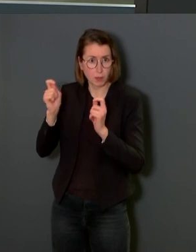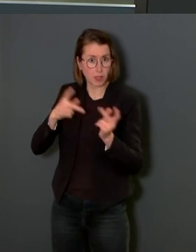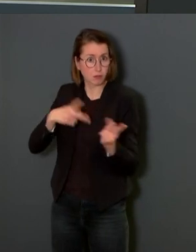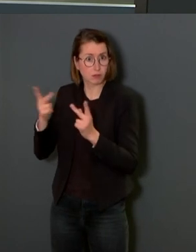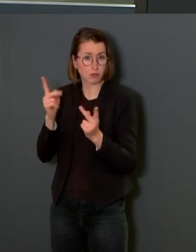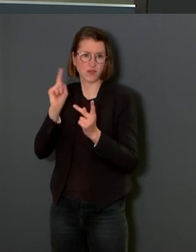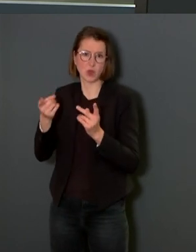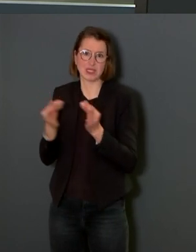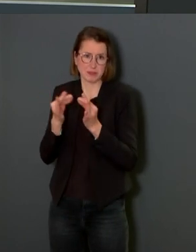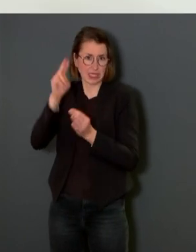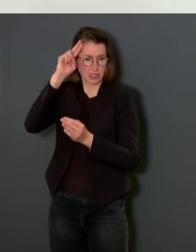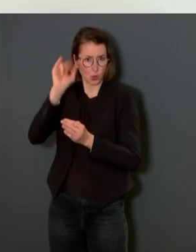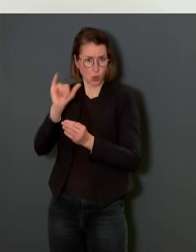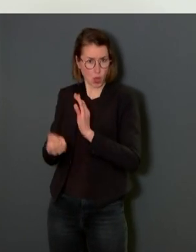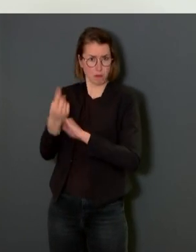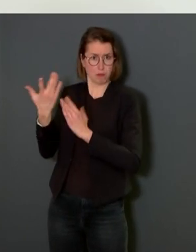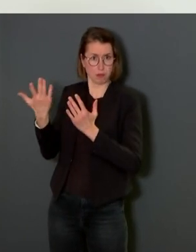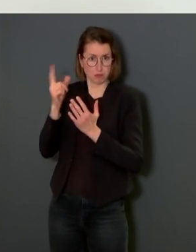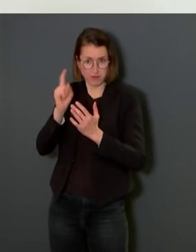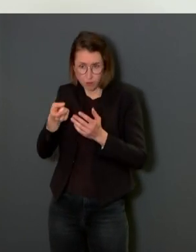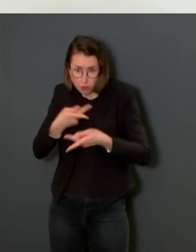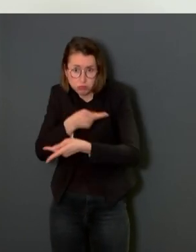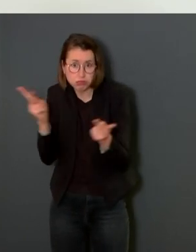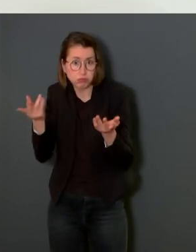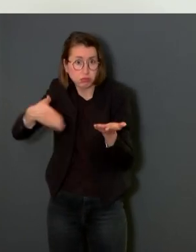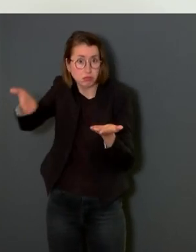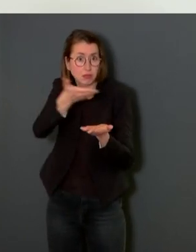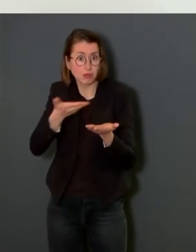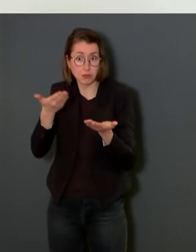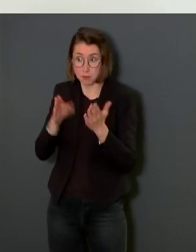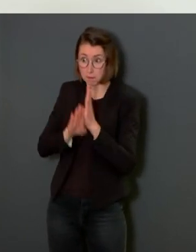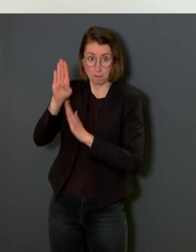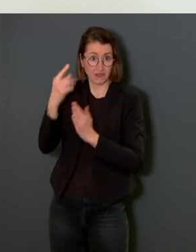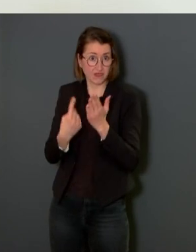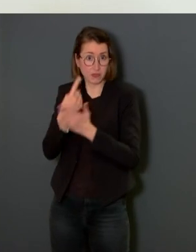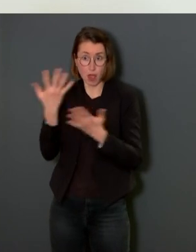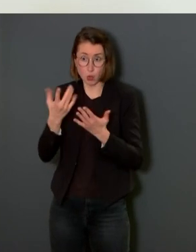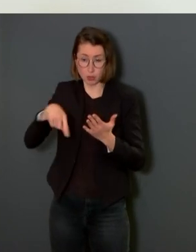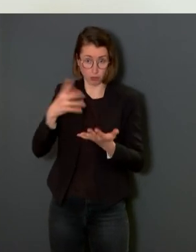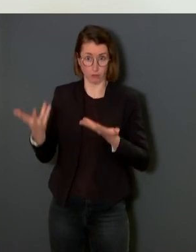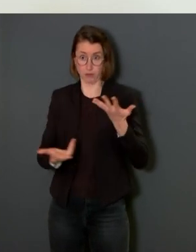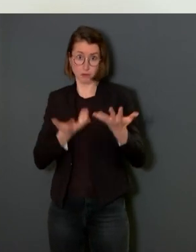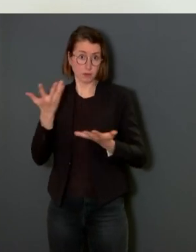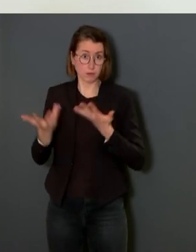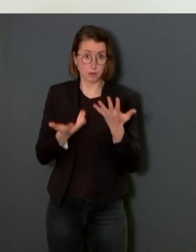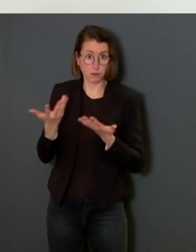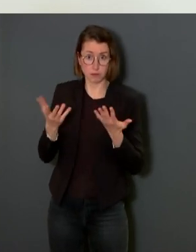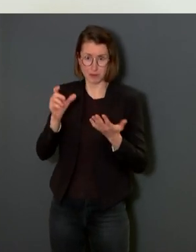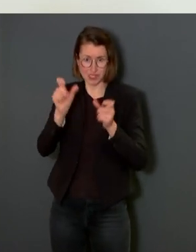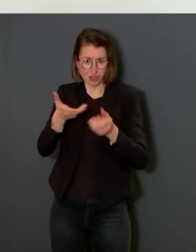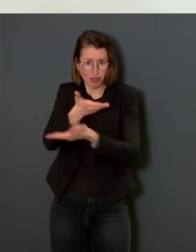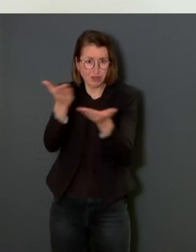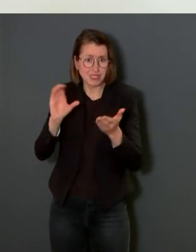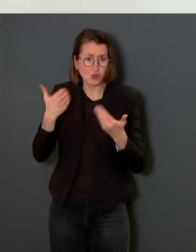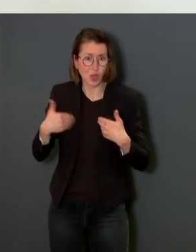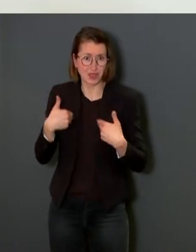pour expliquer aussi aux gens pourquoi il y a une remontée dans certaines courbes? On s'y perd et je pense que la population ne comprend pas toujours l'interprétation des chiffres qui